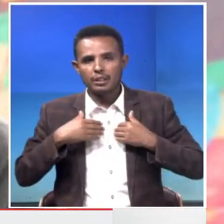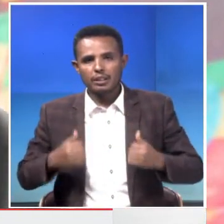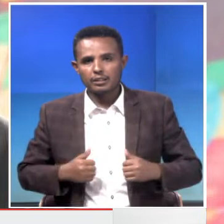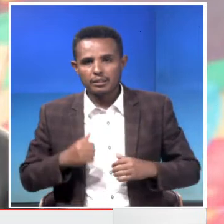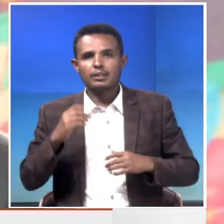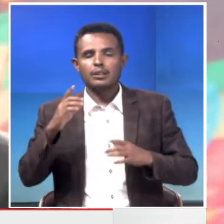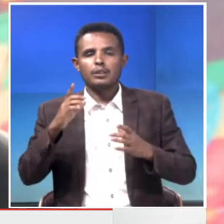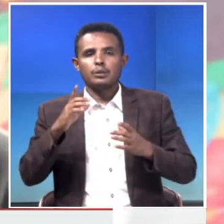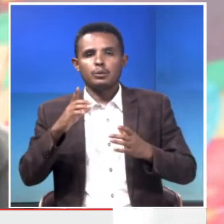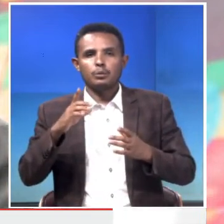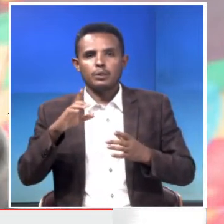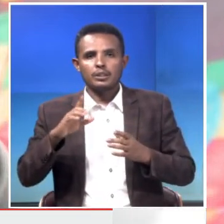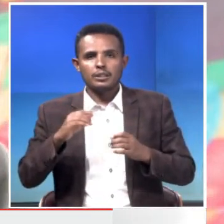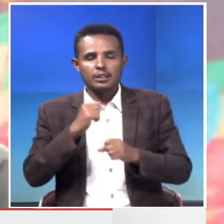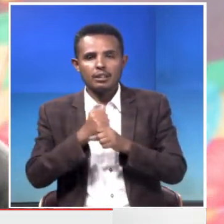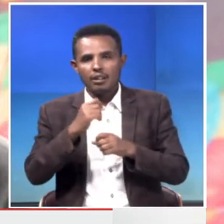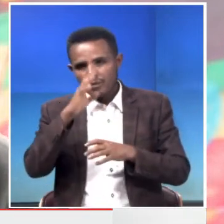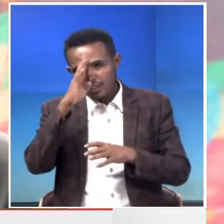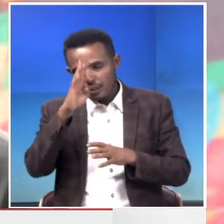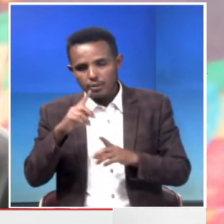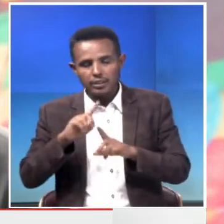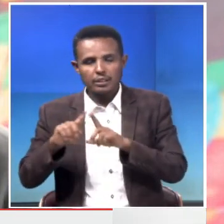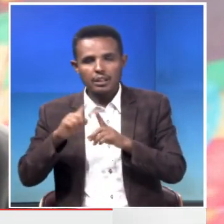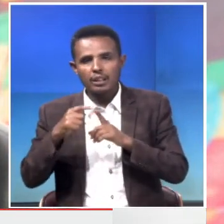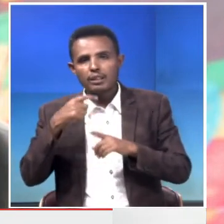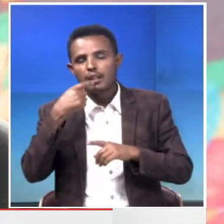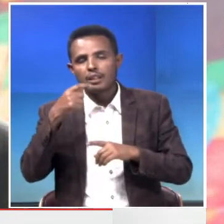ፍጠሩልኝ፣ ኮንቴነር ስጡኝ፣ እንደዚህ ለስራ ያለ ማለት ነው።